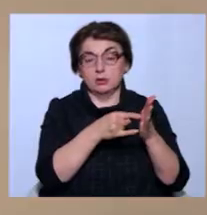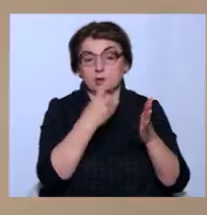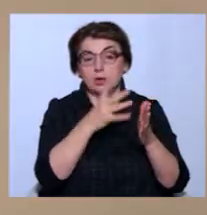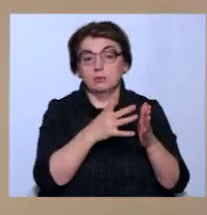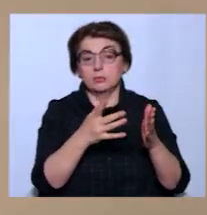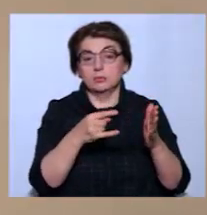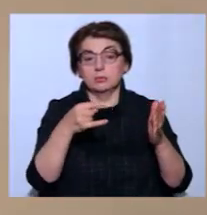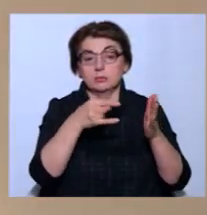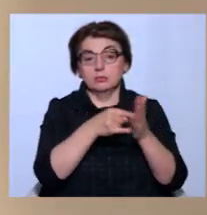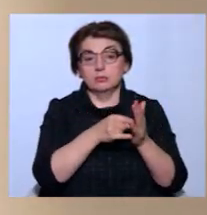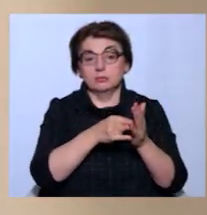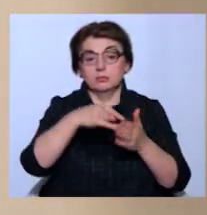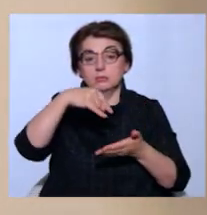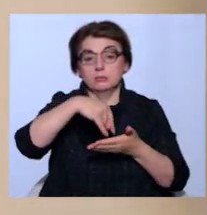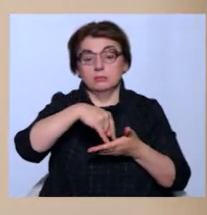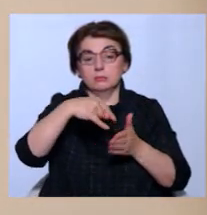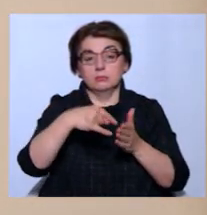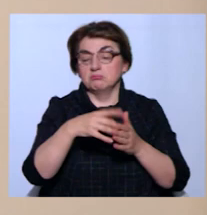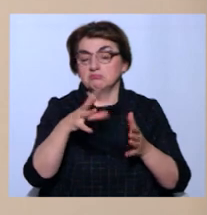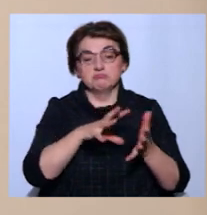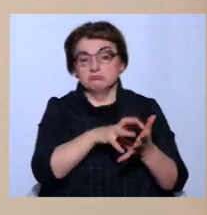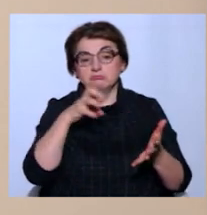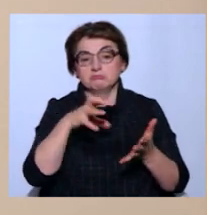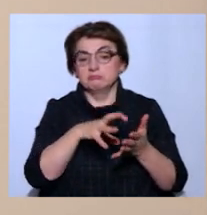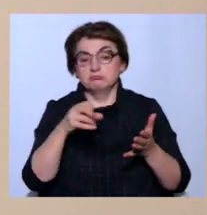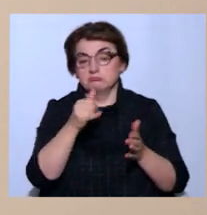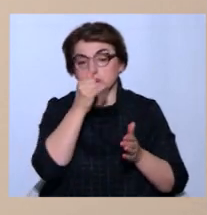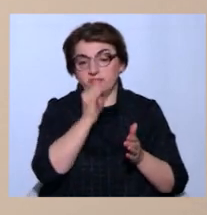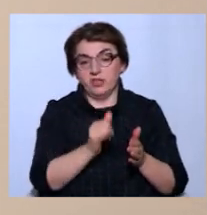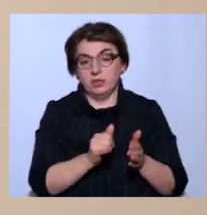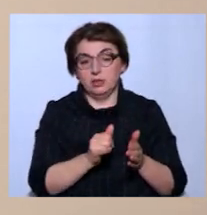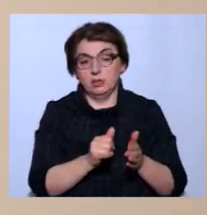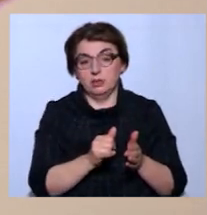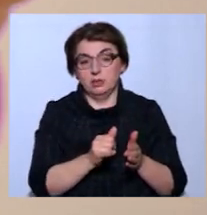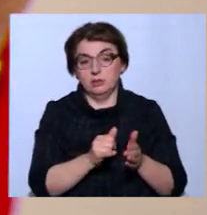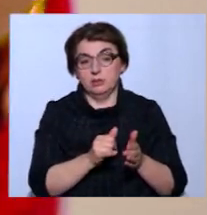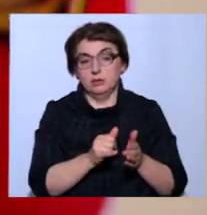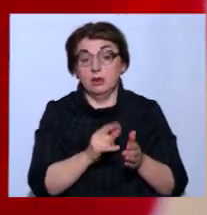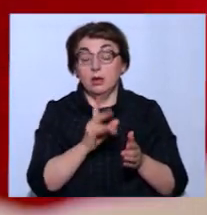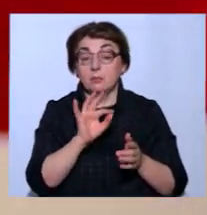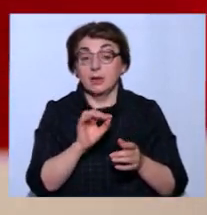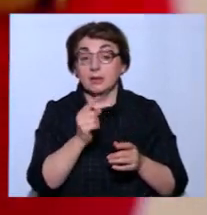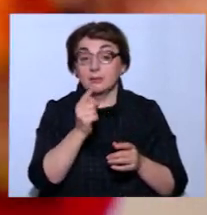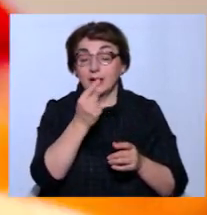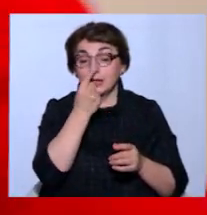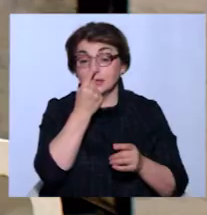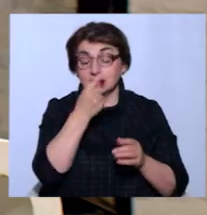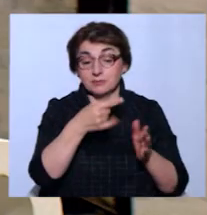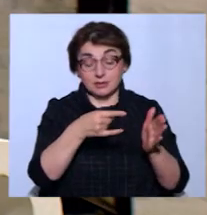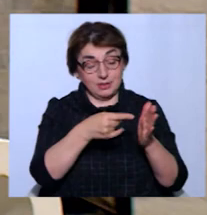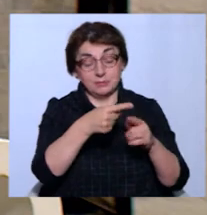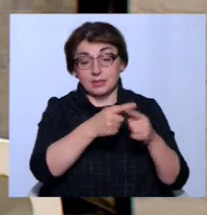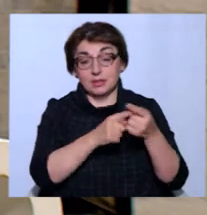რომ მაგნიტი მას არ მიიზიდავს. ნახეთ? მაგრამ მიიზიდა მხოლოდ აი აქ, ამ